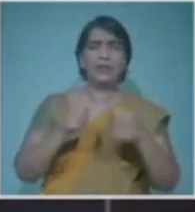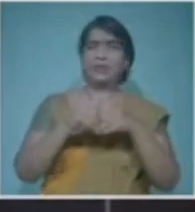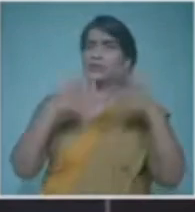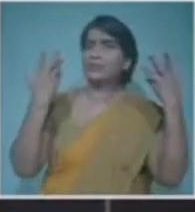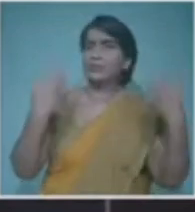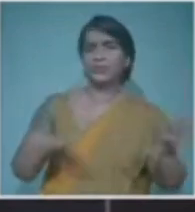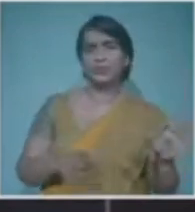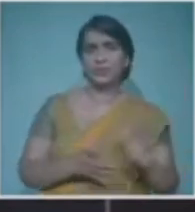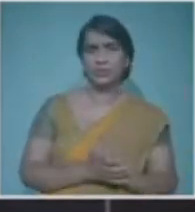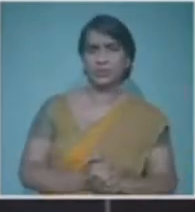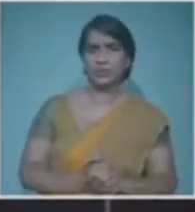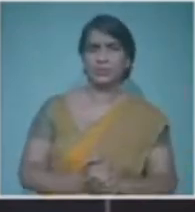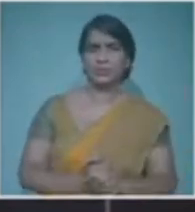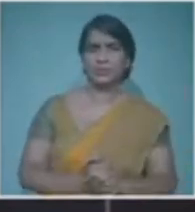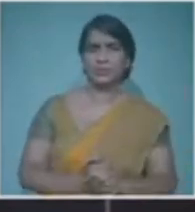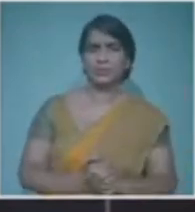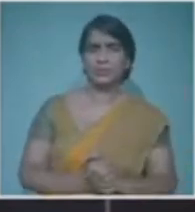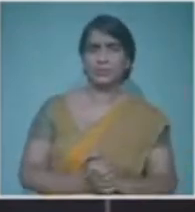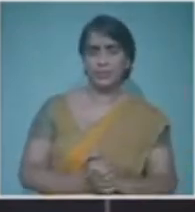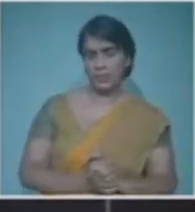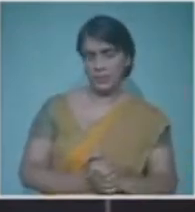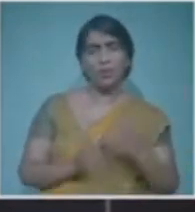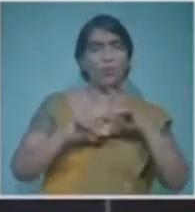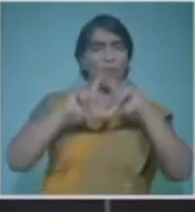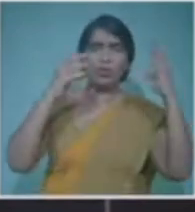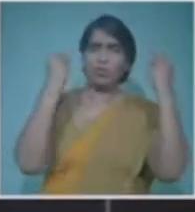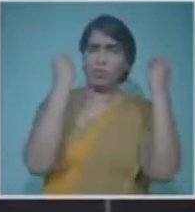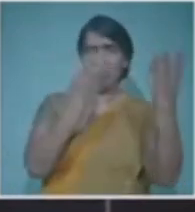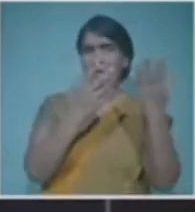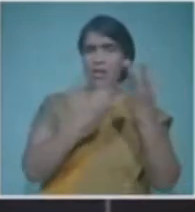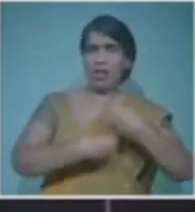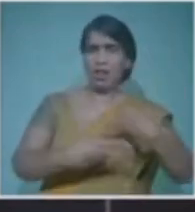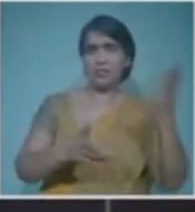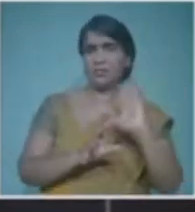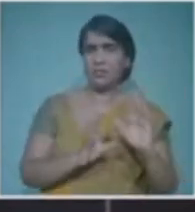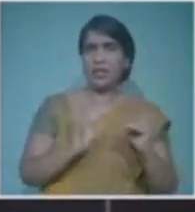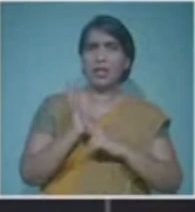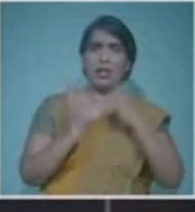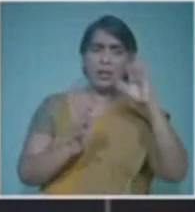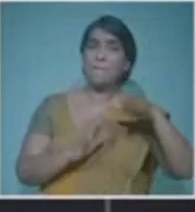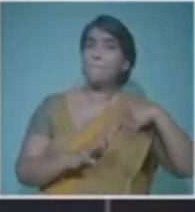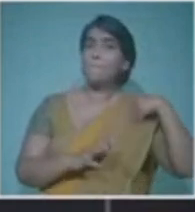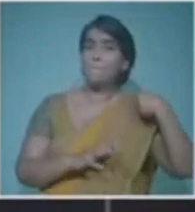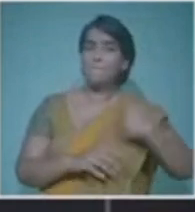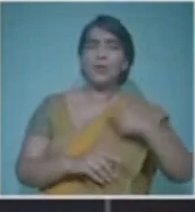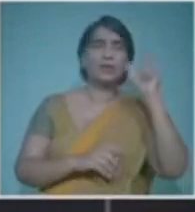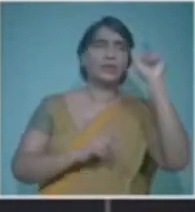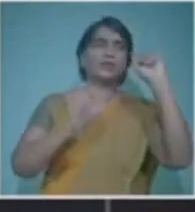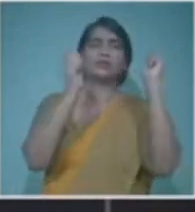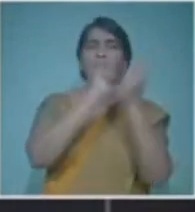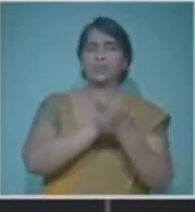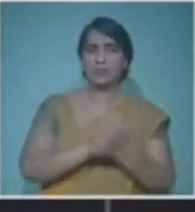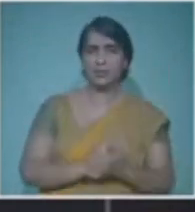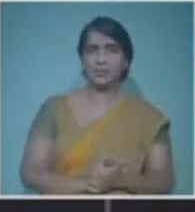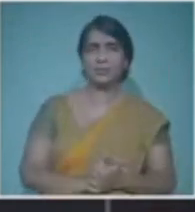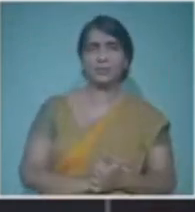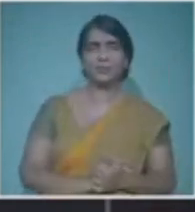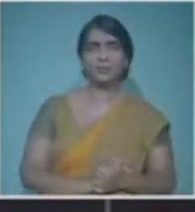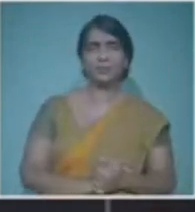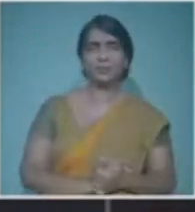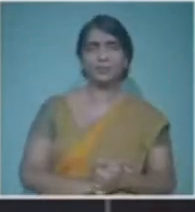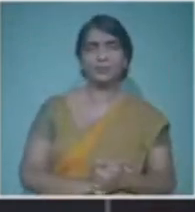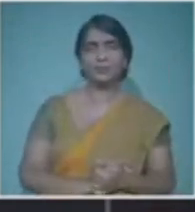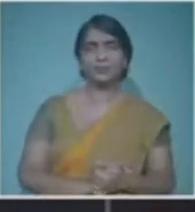කළා තියෙනවා. නෑ නෑ බෝඩ් එක අහගෙන නෑනේ. මොකද නෑ ජාතික නෑ ඒක ප්‍රමුඛ කියලා වෙනස් කරන්න විතරයි තියෙන්නේ ජාතික වෙනුවට ප්‍රමුඛ කරනවා